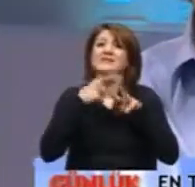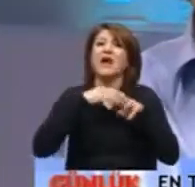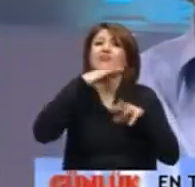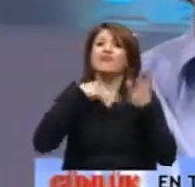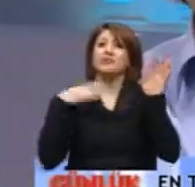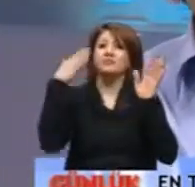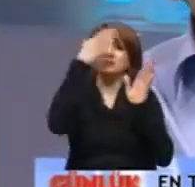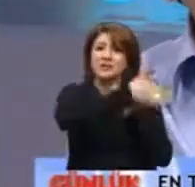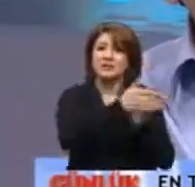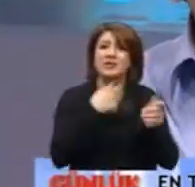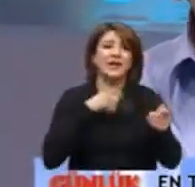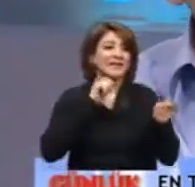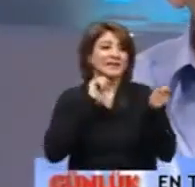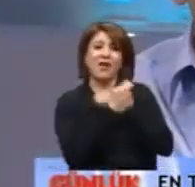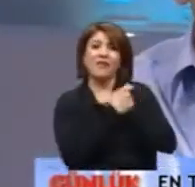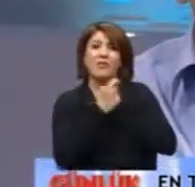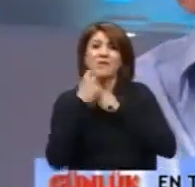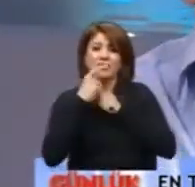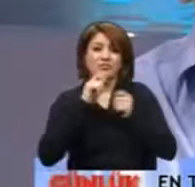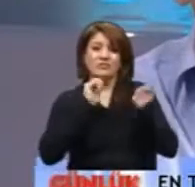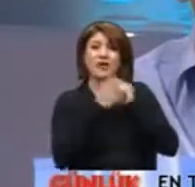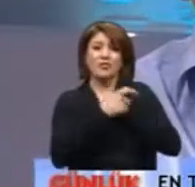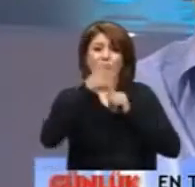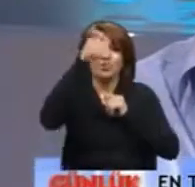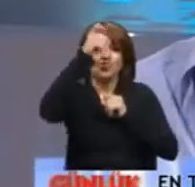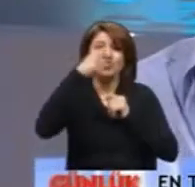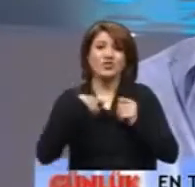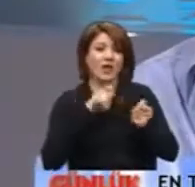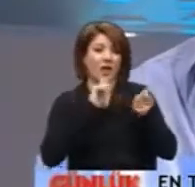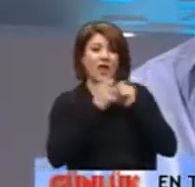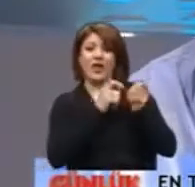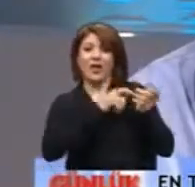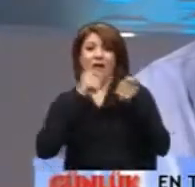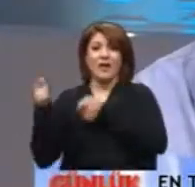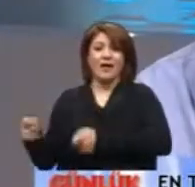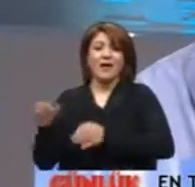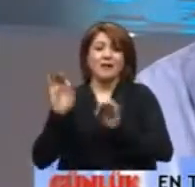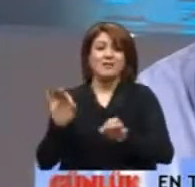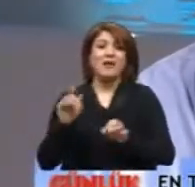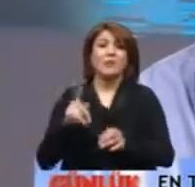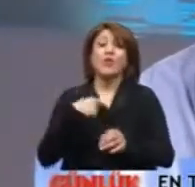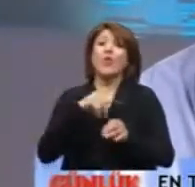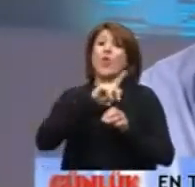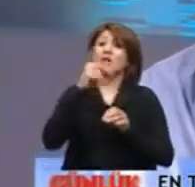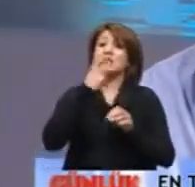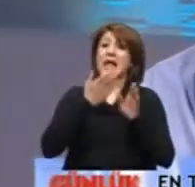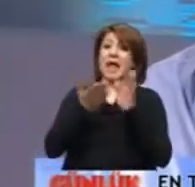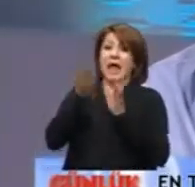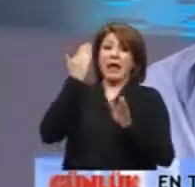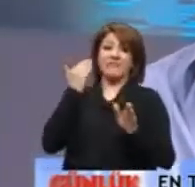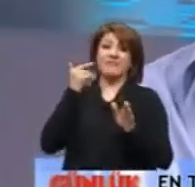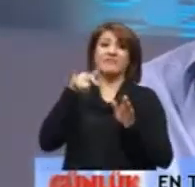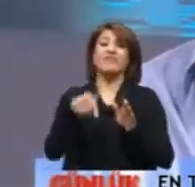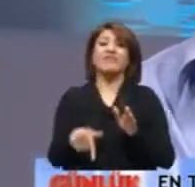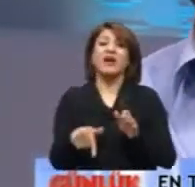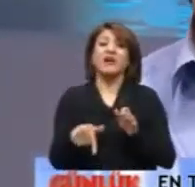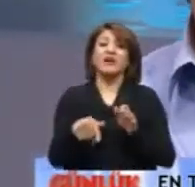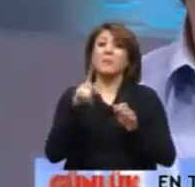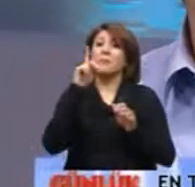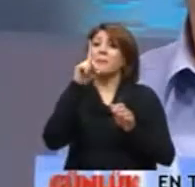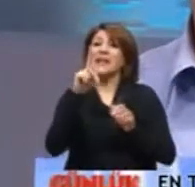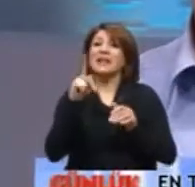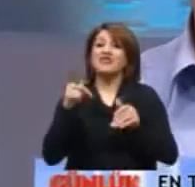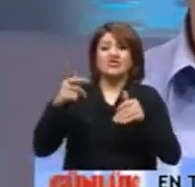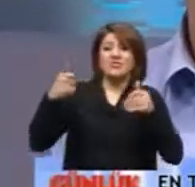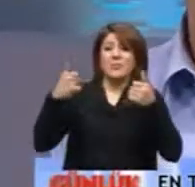yaptı. Çevirmen kalkıp aynısını Türkçesini söyledi gene çok Türkçe. Güzel. Bu yaklaşık bir 10 yıl kadar önce şey çok güzel mesela birinci devre